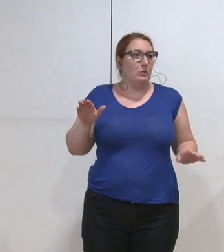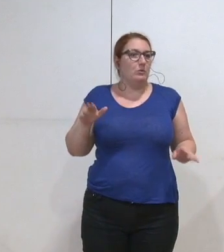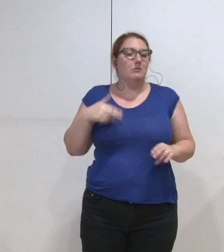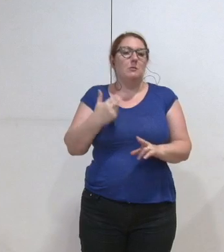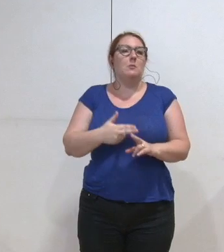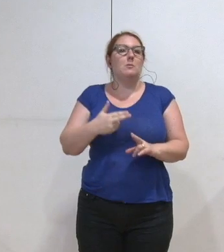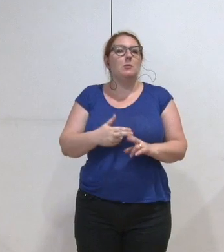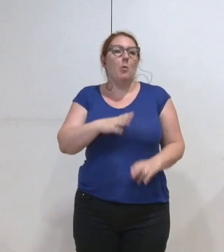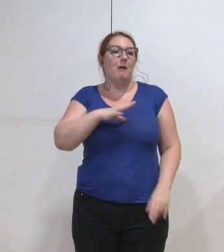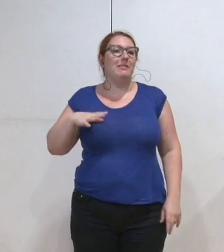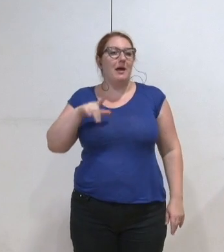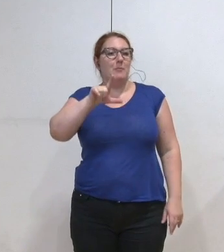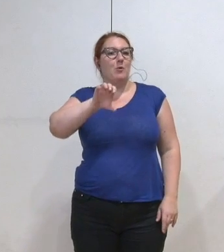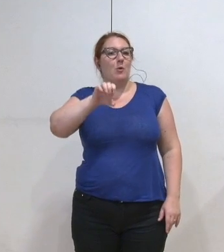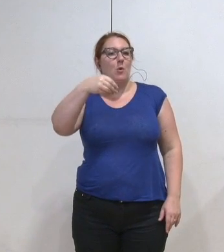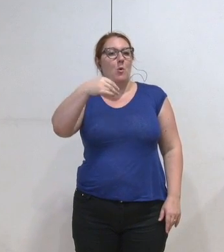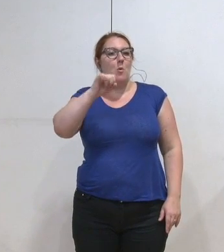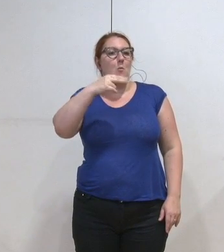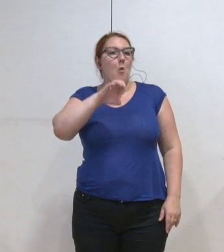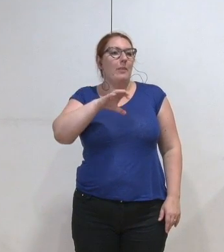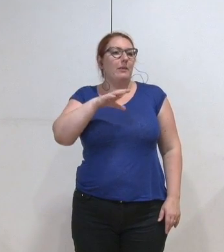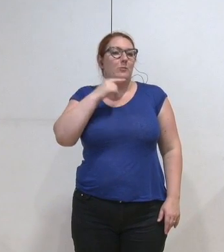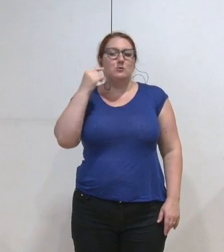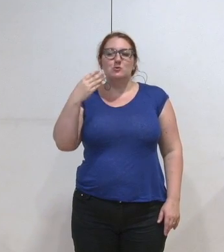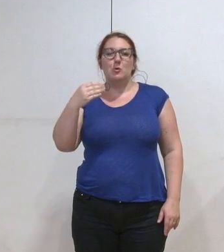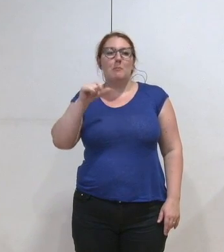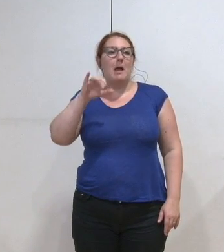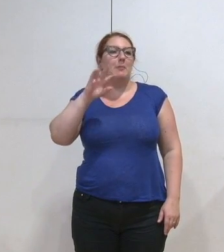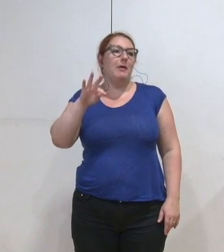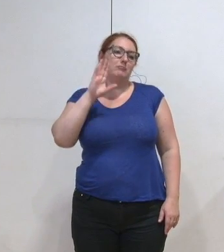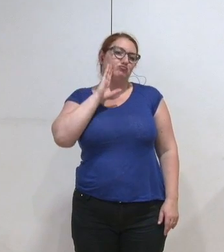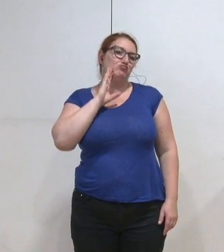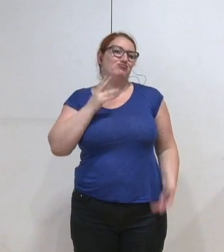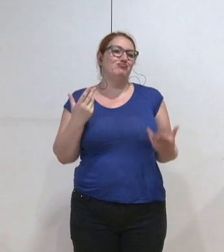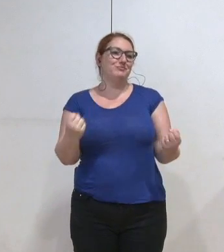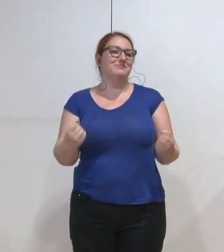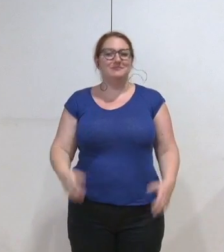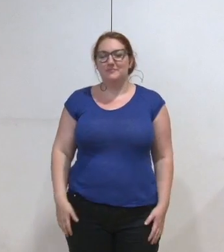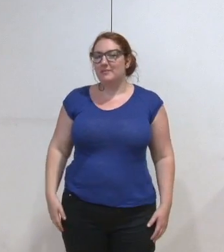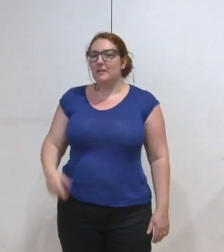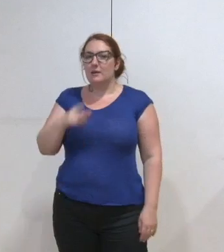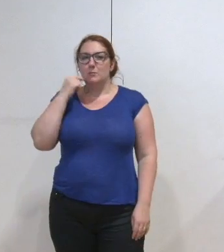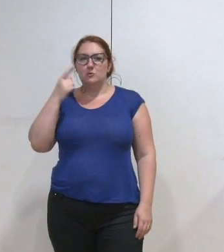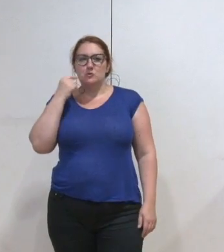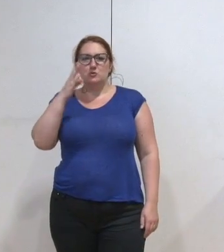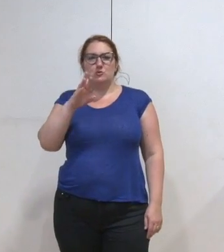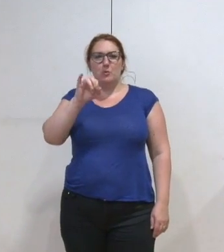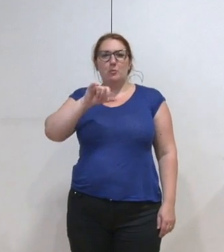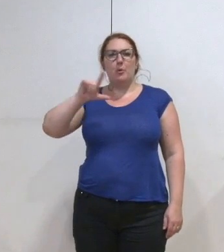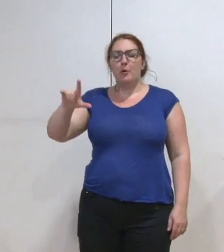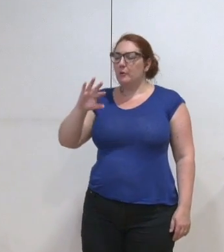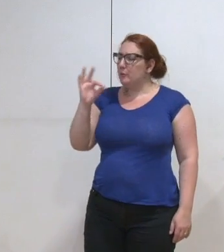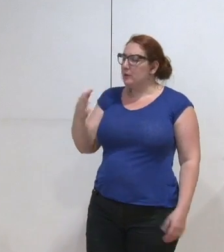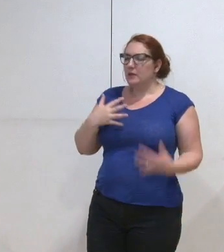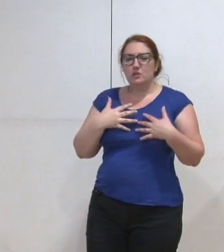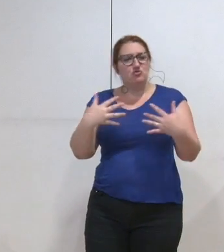nom laéticia Lemoine et Fabien Malbet monsieur Breuil oui monsieur le Maire mes chers collègues merci euh je crois que